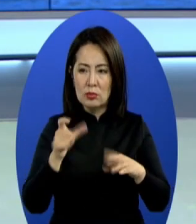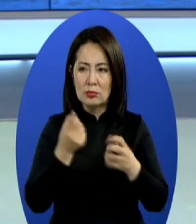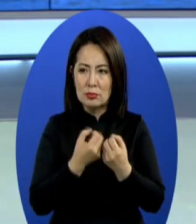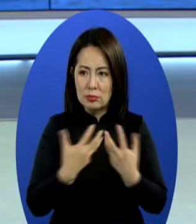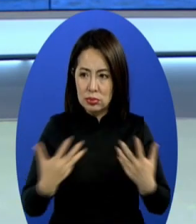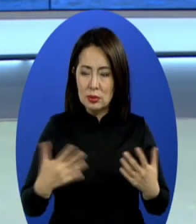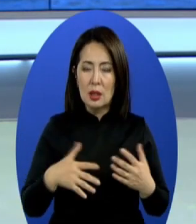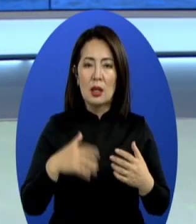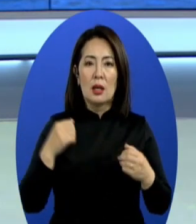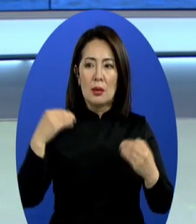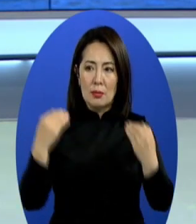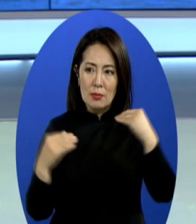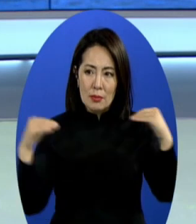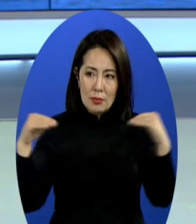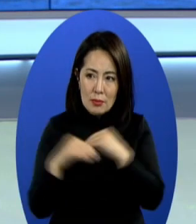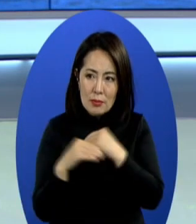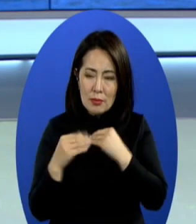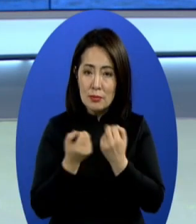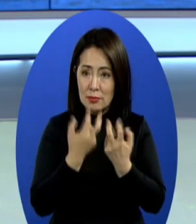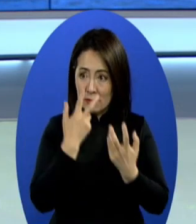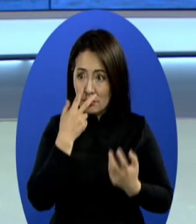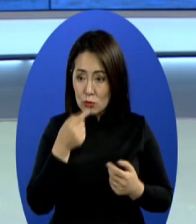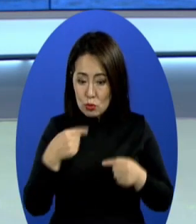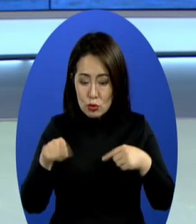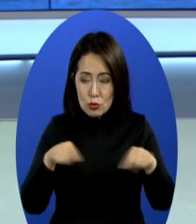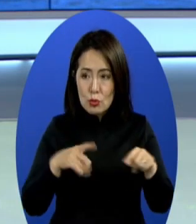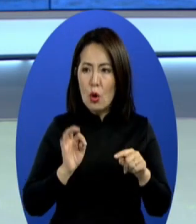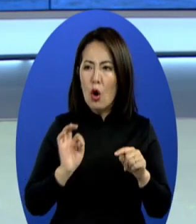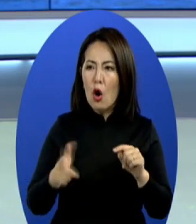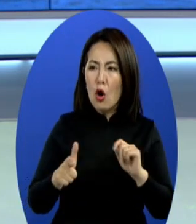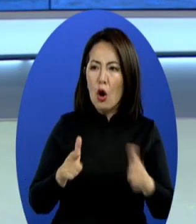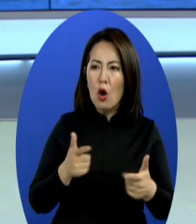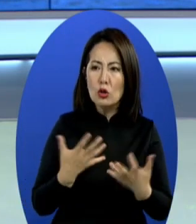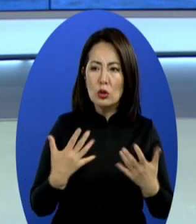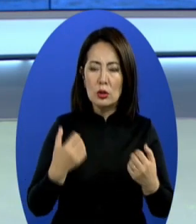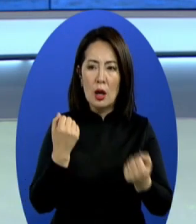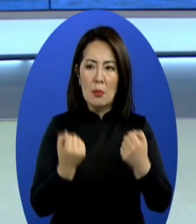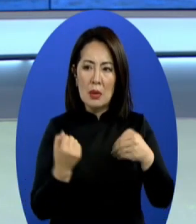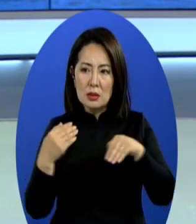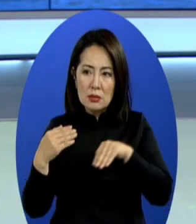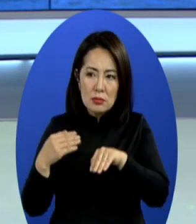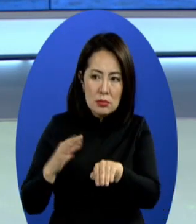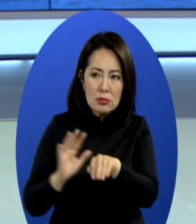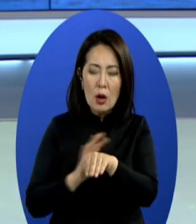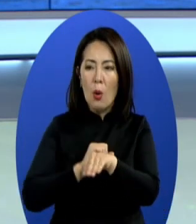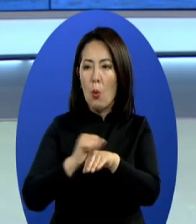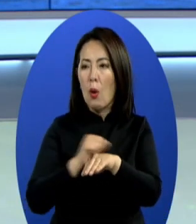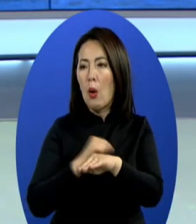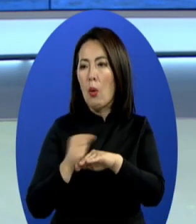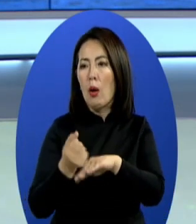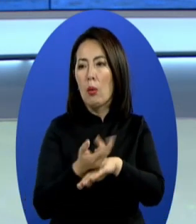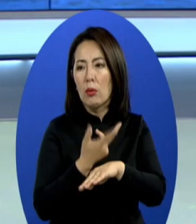нэмэгдчихэ. Амрагчдын урсгал нэмэгдсэн энэ хэсгийн ойр орчимд хог ихтэй. Машина гол дугааж байгаа дүр зурагч хэвээр